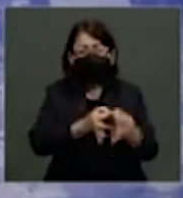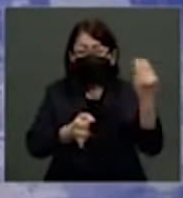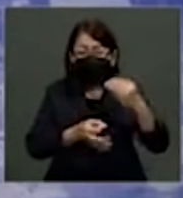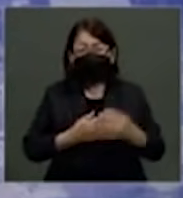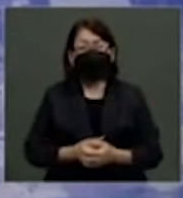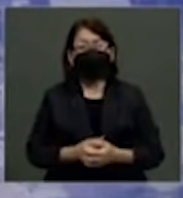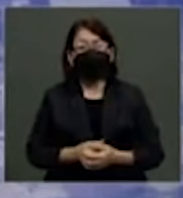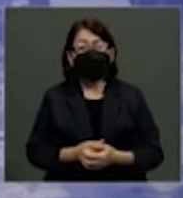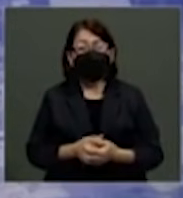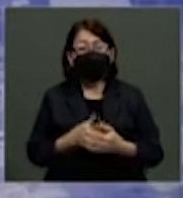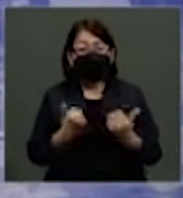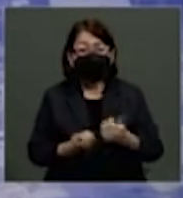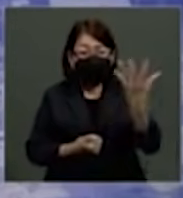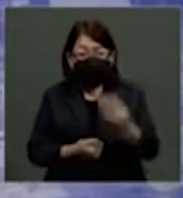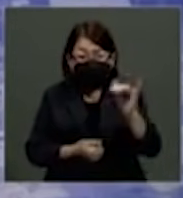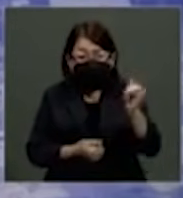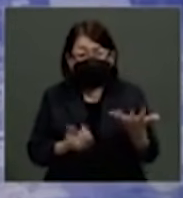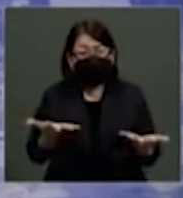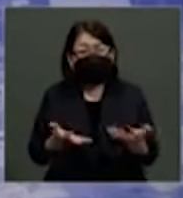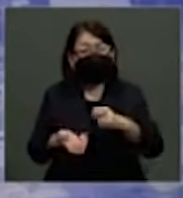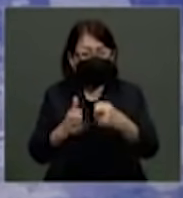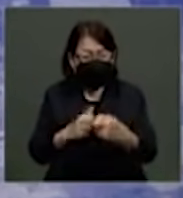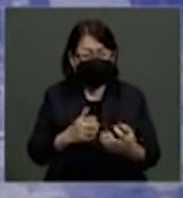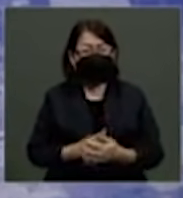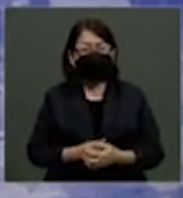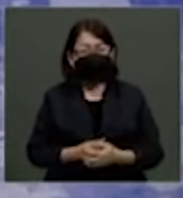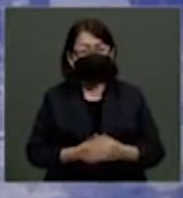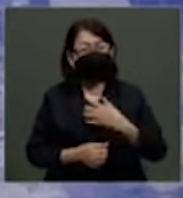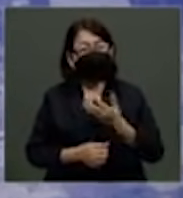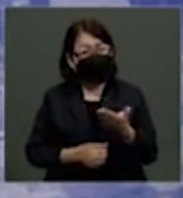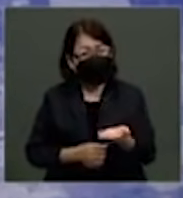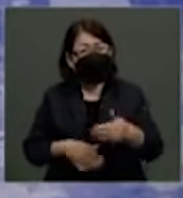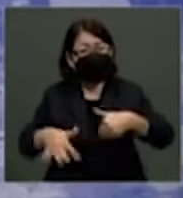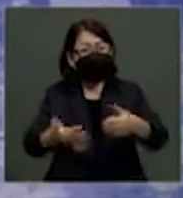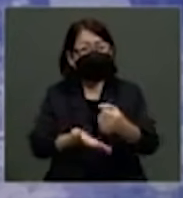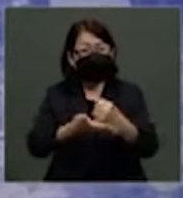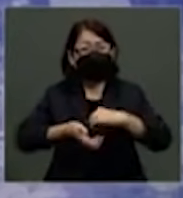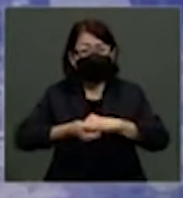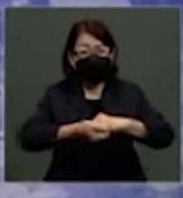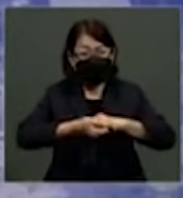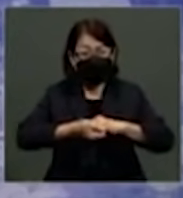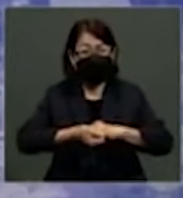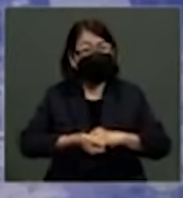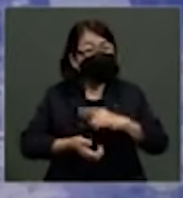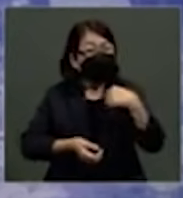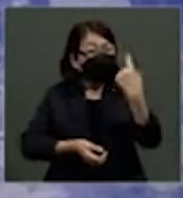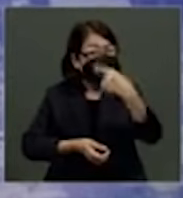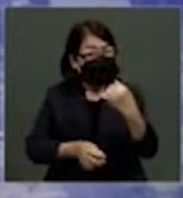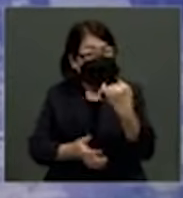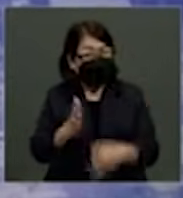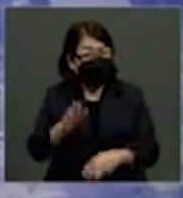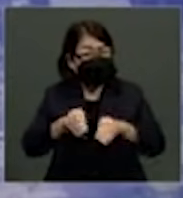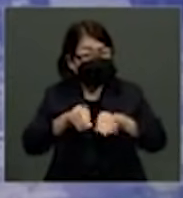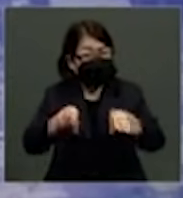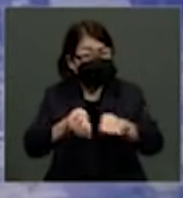แล้วก็ทำให้เกิดสถานการณ์ไม่เป็นไปตามที่เราต้องการก็ต้องทำให้มีความล่าช้าต่างๆต